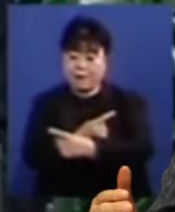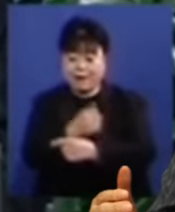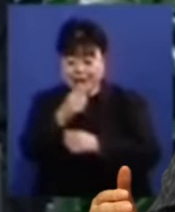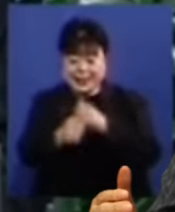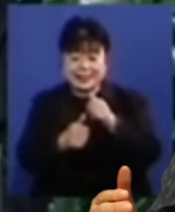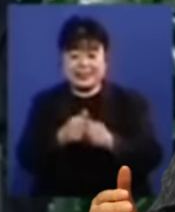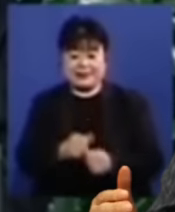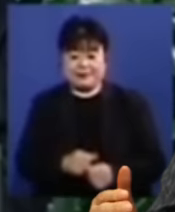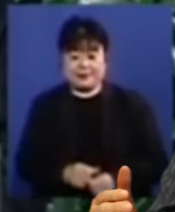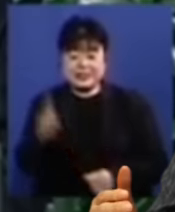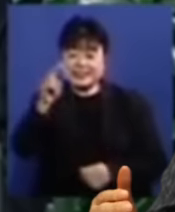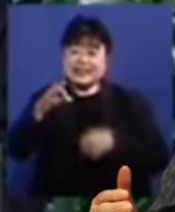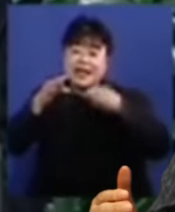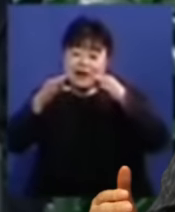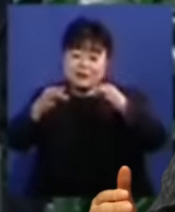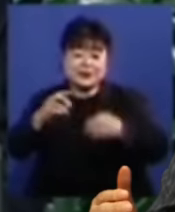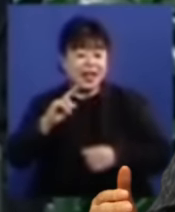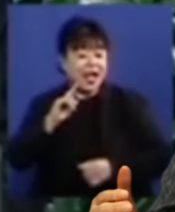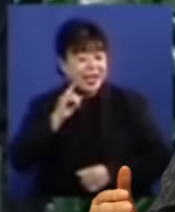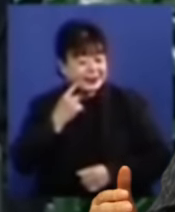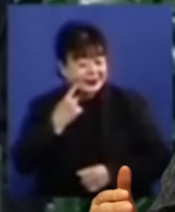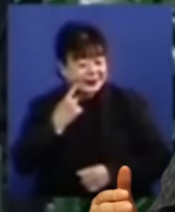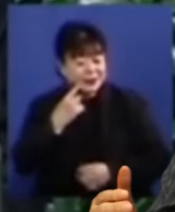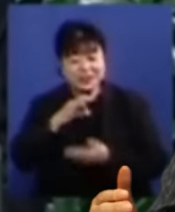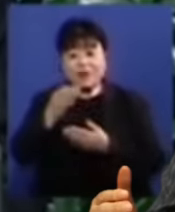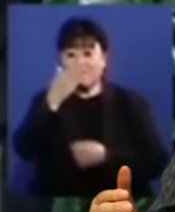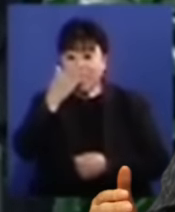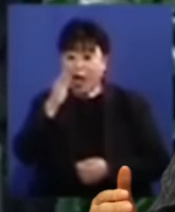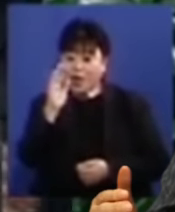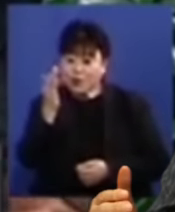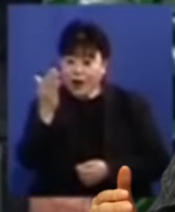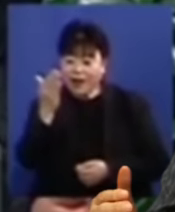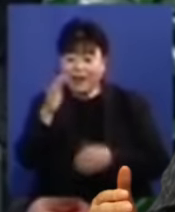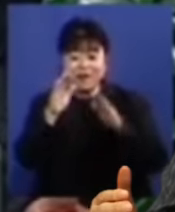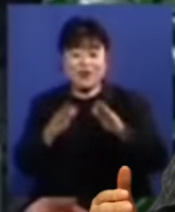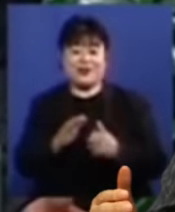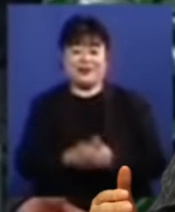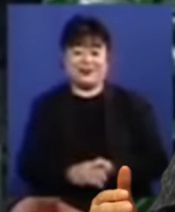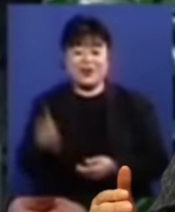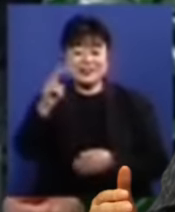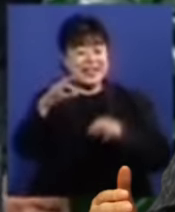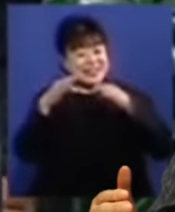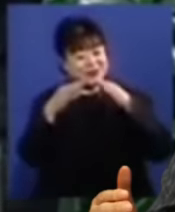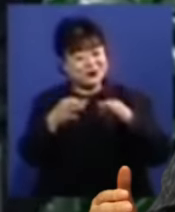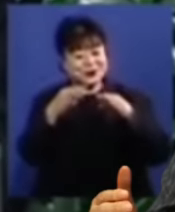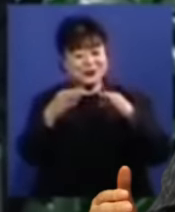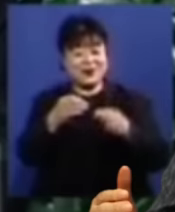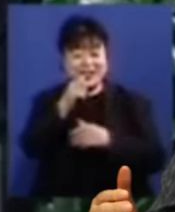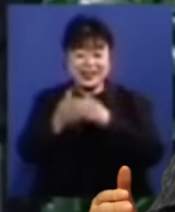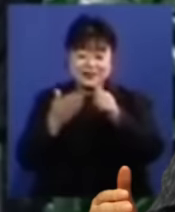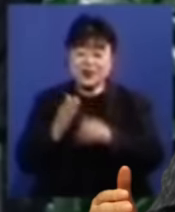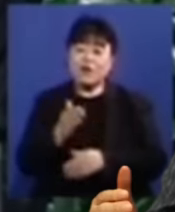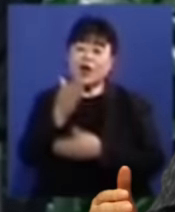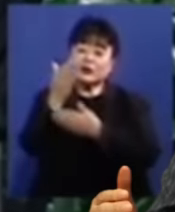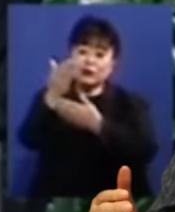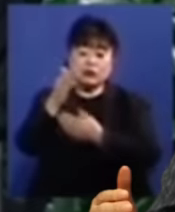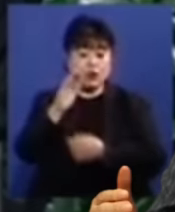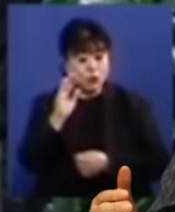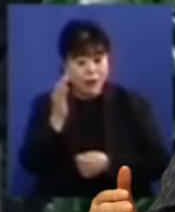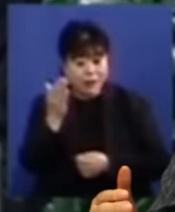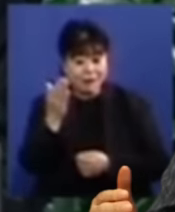하나님을 찬미하는 아름다운 도구가 될 수 있는 것입니다. 우리 오늘도 와서 찬송 부르고 하나님께 영광을 돌렸지